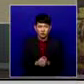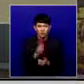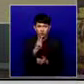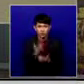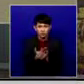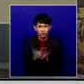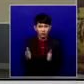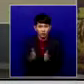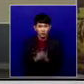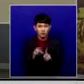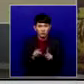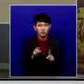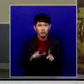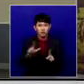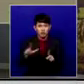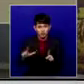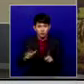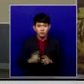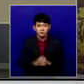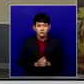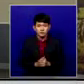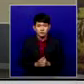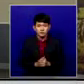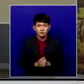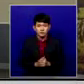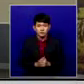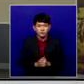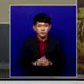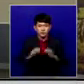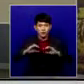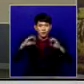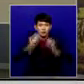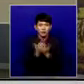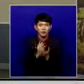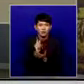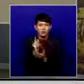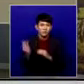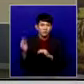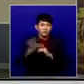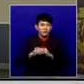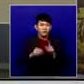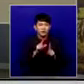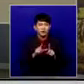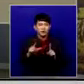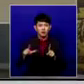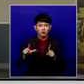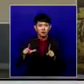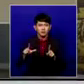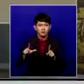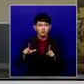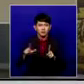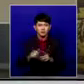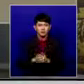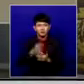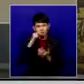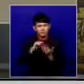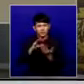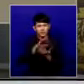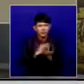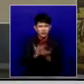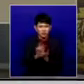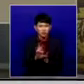นี่ไงอีก1ล้านล้านน่ะเห็นไหมครับแล้วก็รัดกู้เพิ่มในประเทศอีก1ล้านล้านประเทศไทยเรายังกู้